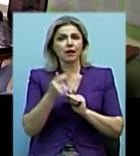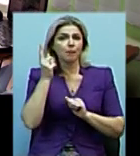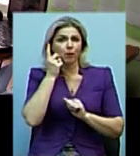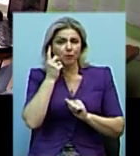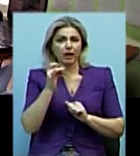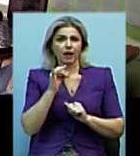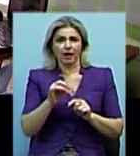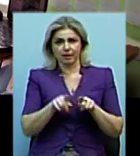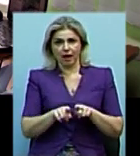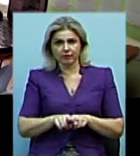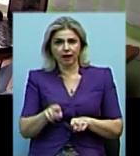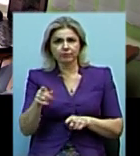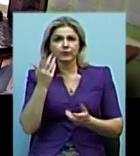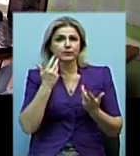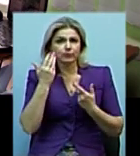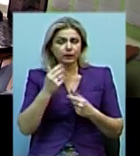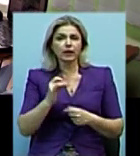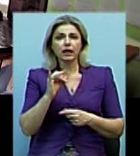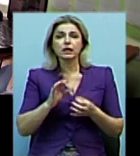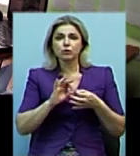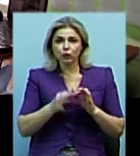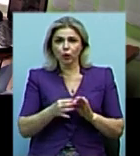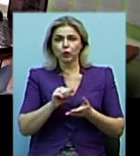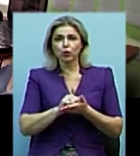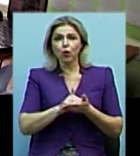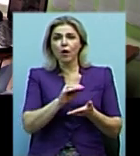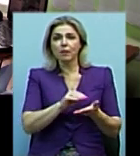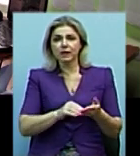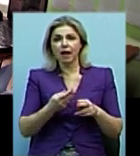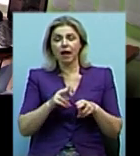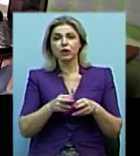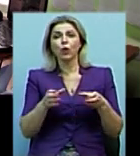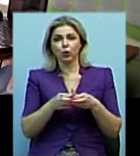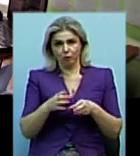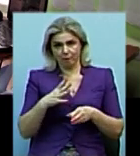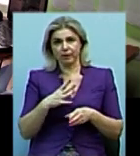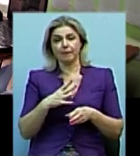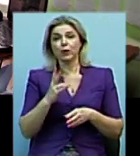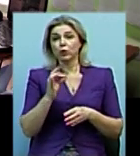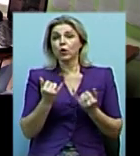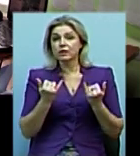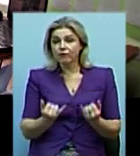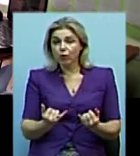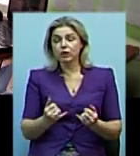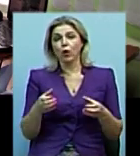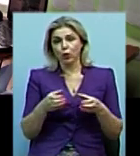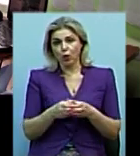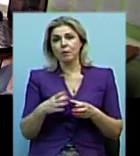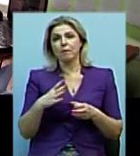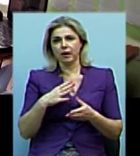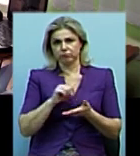подібне. Шифруються. З цього складність в документуванні цієї групи була. Але на сьогоднішній день група